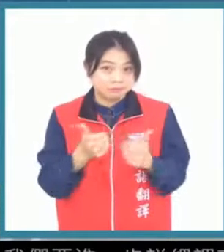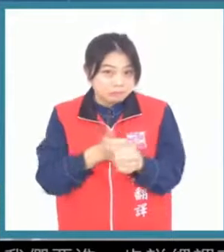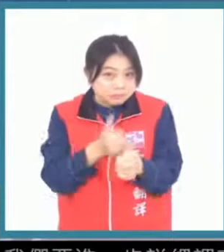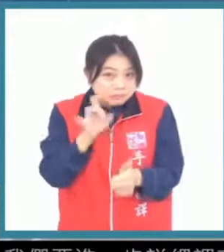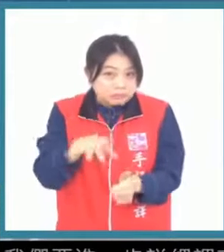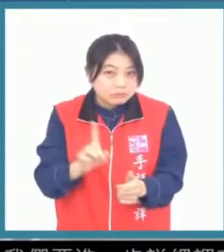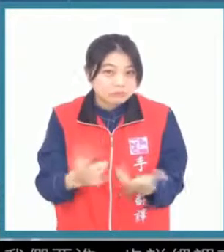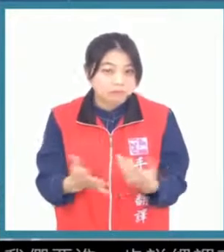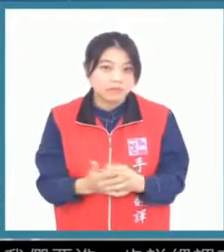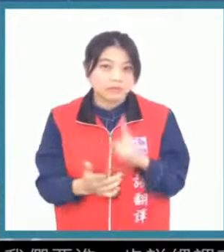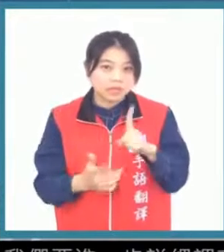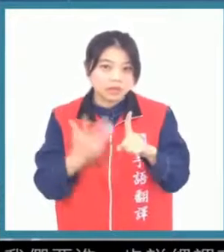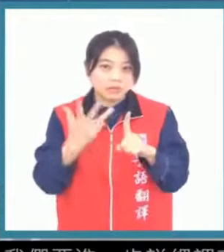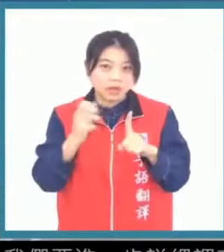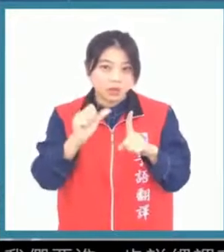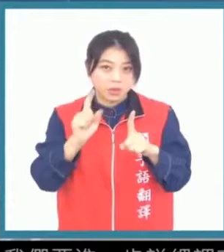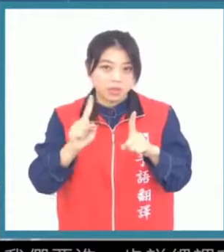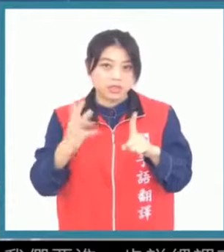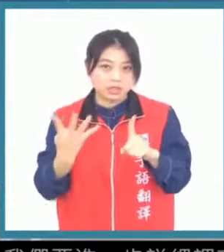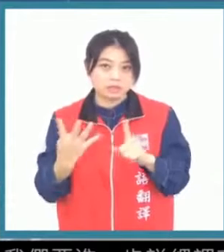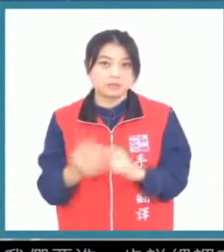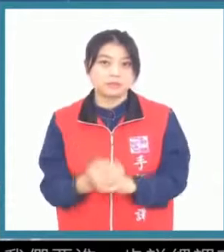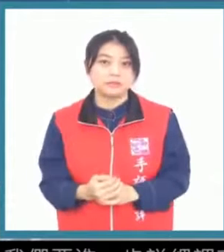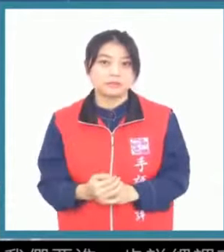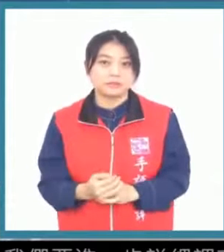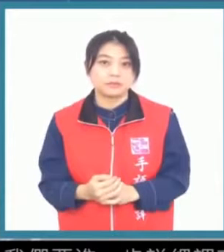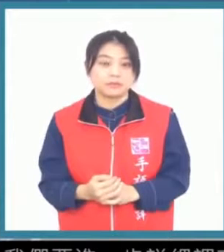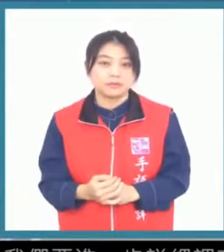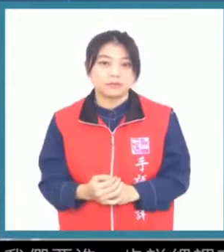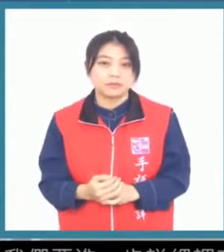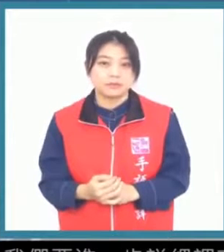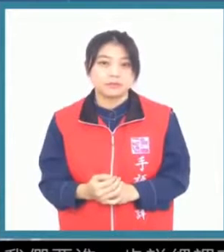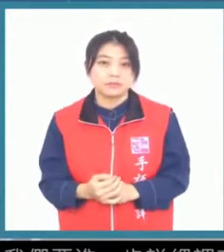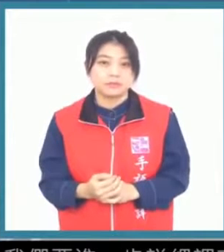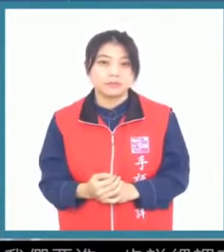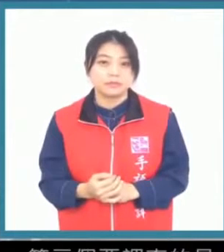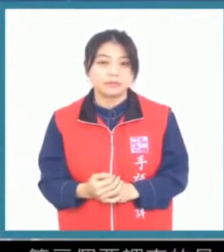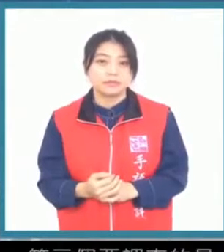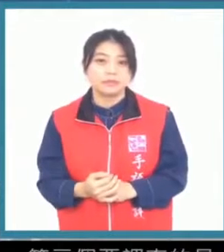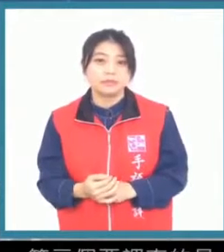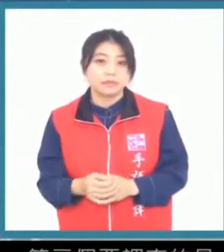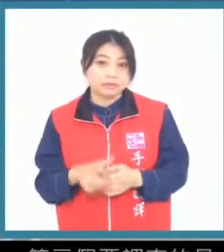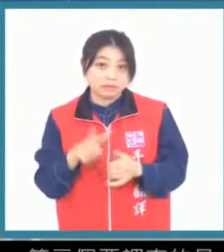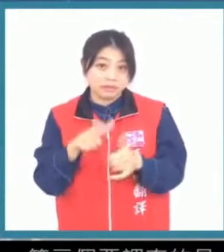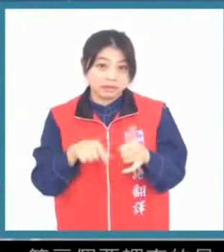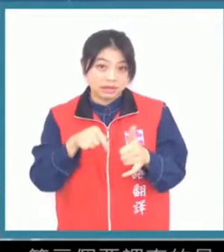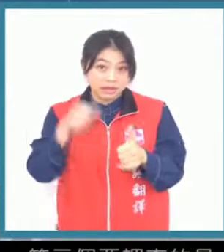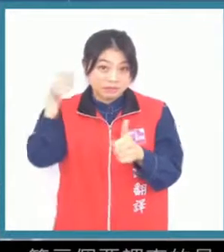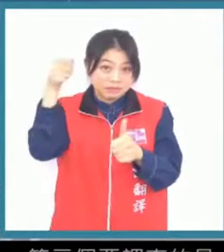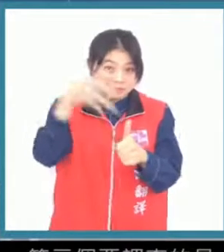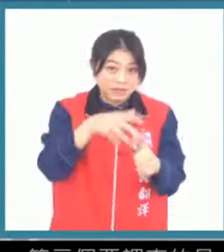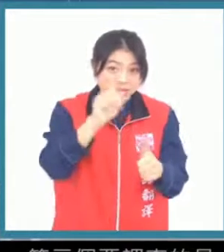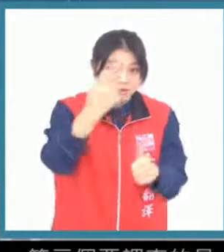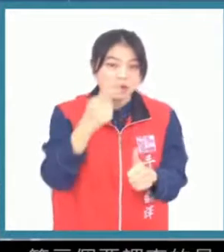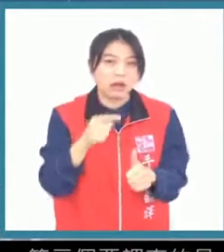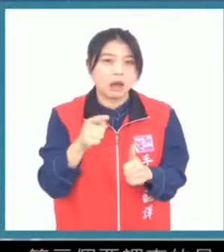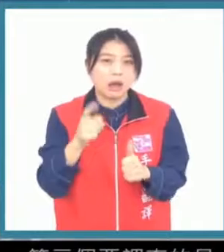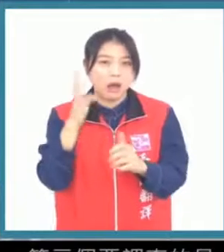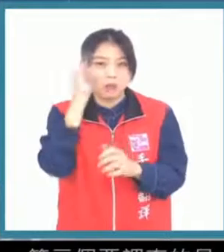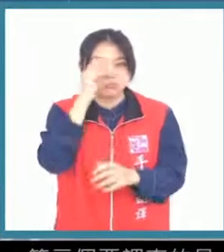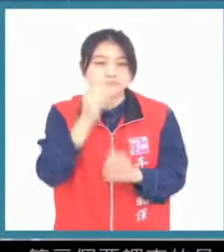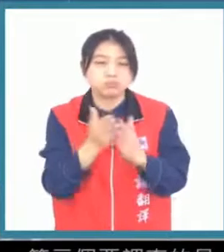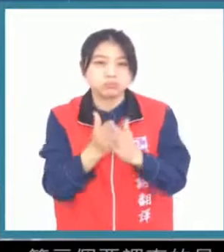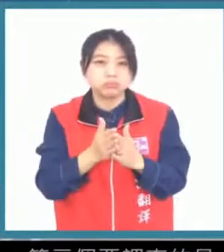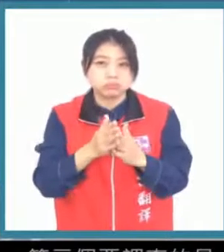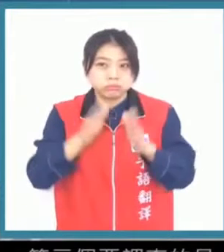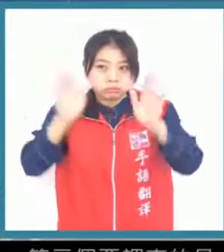是18514，那么他的感染源也还需要调查，那已经框列了